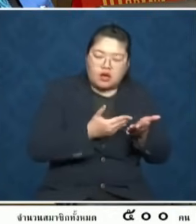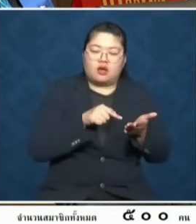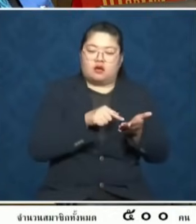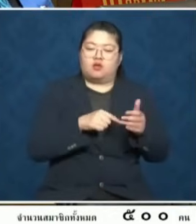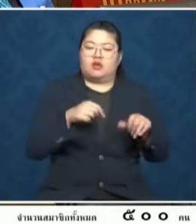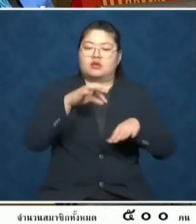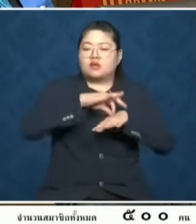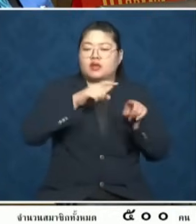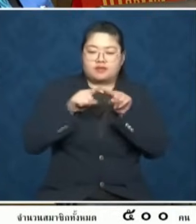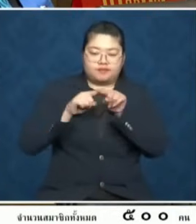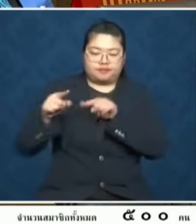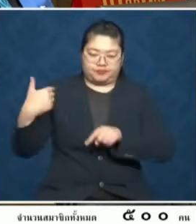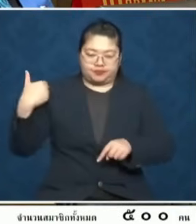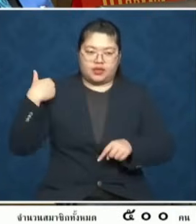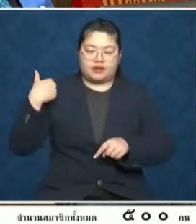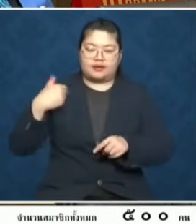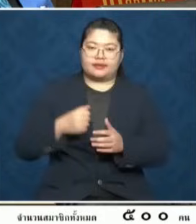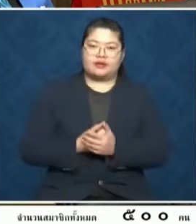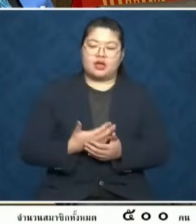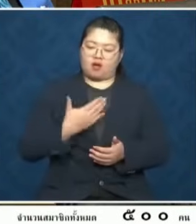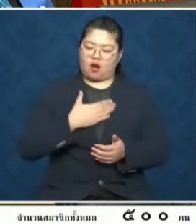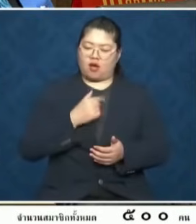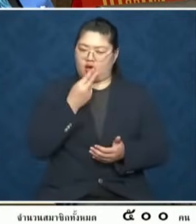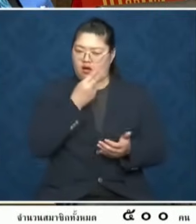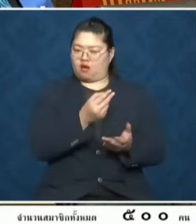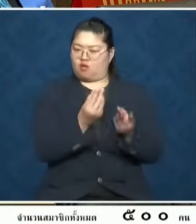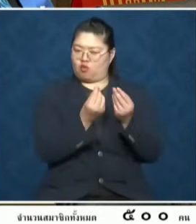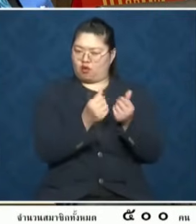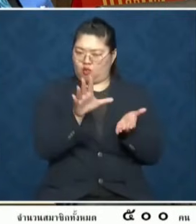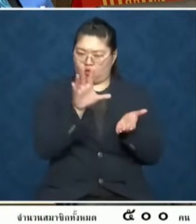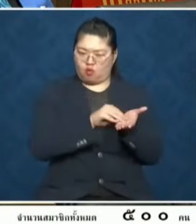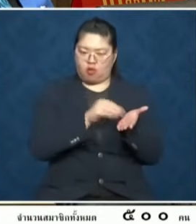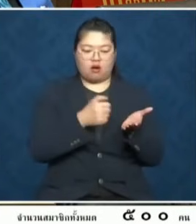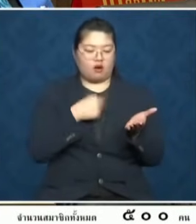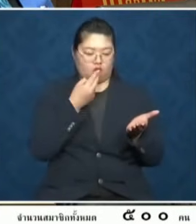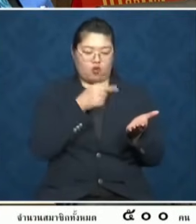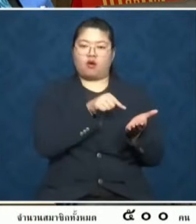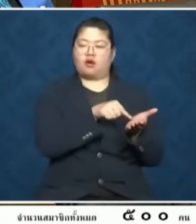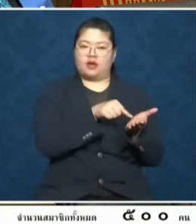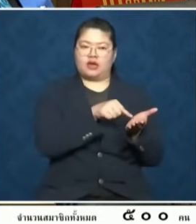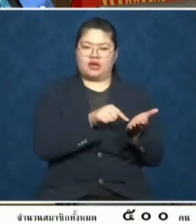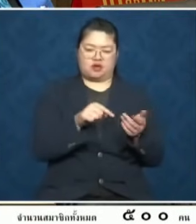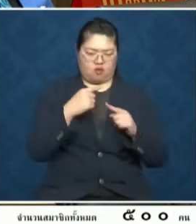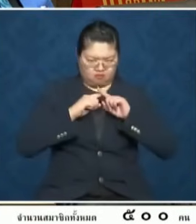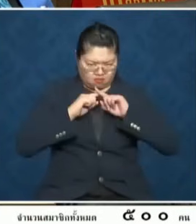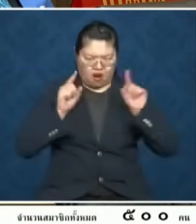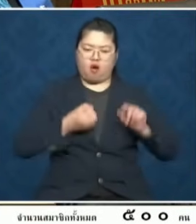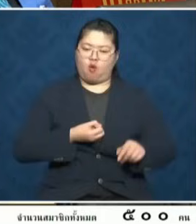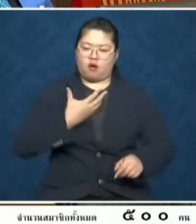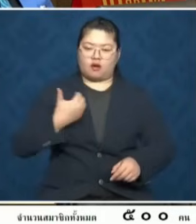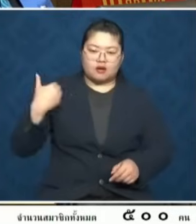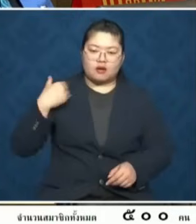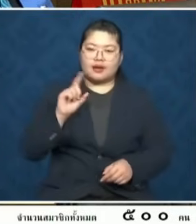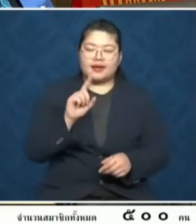ตำแหน่งอื่นๆค่ะท่านประธานคะเมื่อดิฉันได้ทราบตัวเลขเช่นนั้นนะคะดิฉันต้องบอกว่าเป็นเรื่องน่าตกใจอย่างมาก